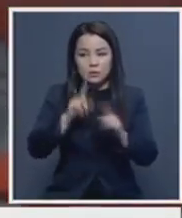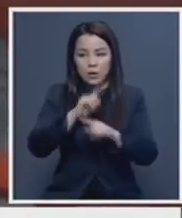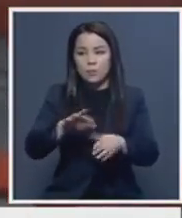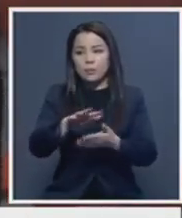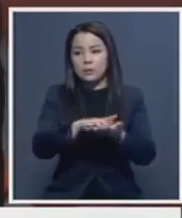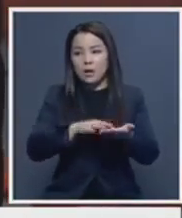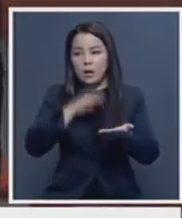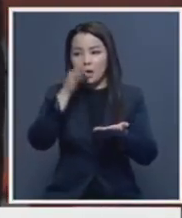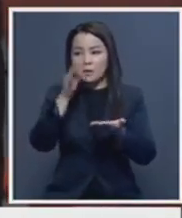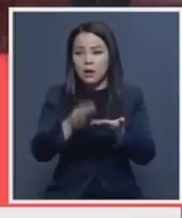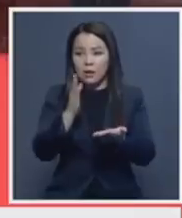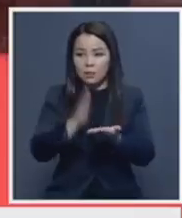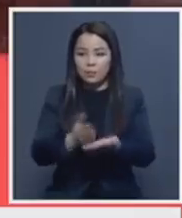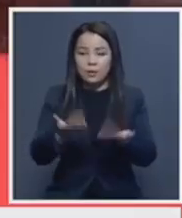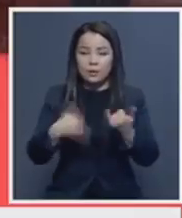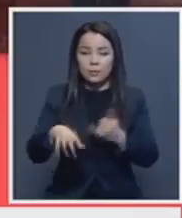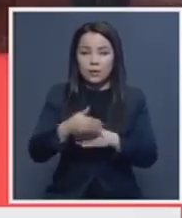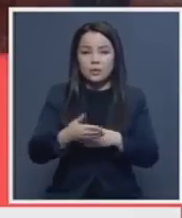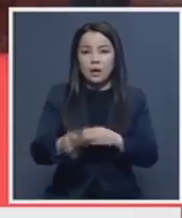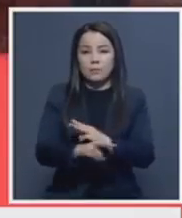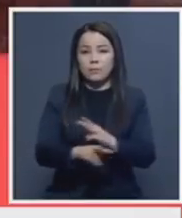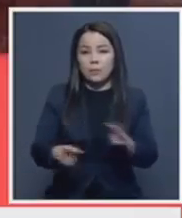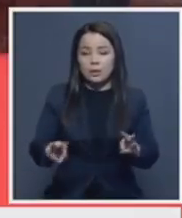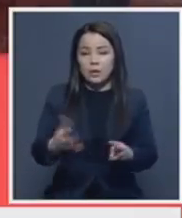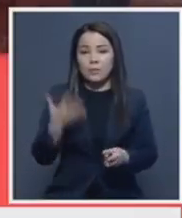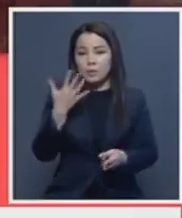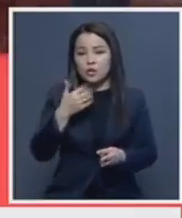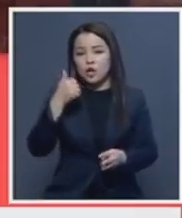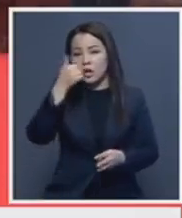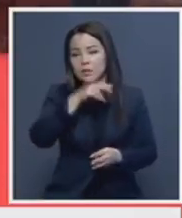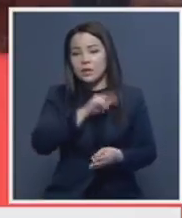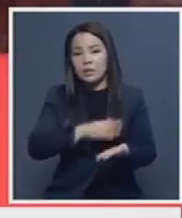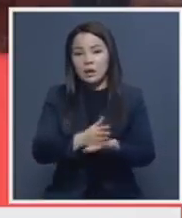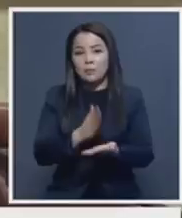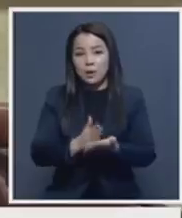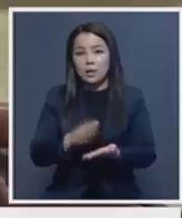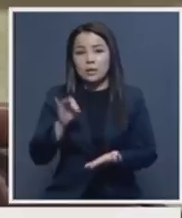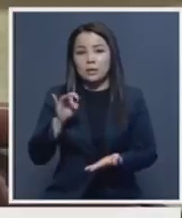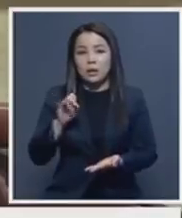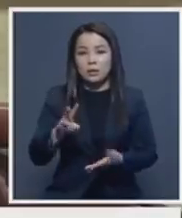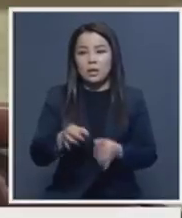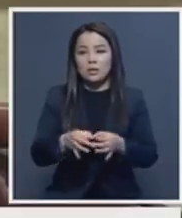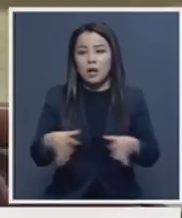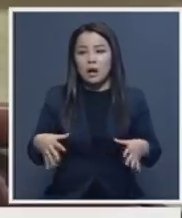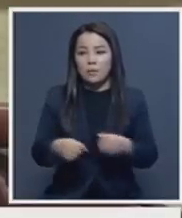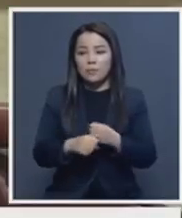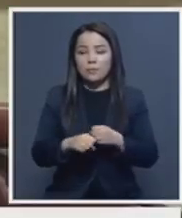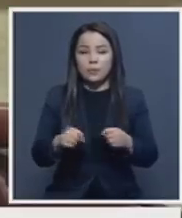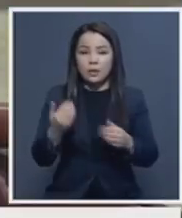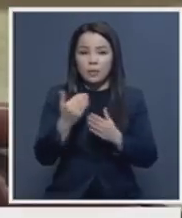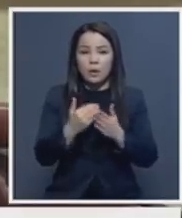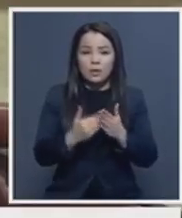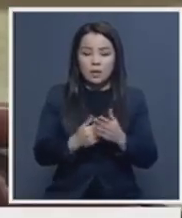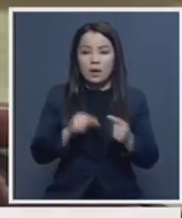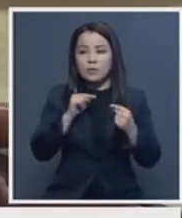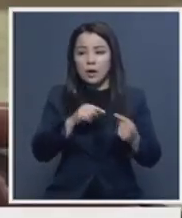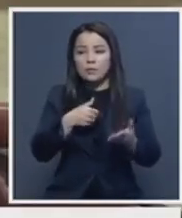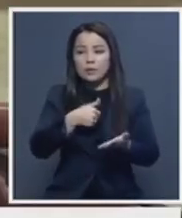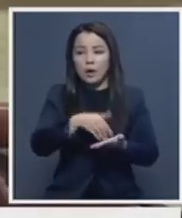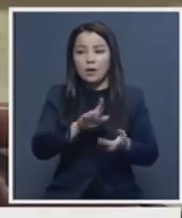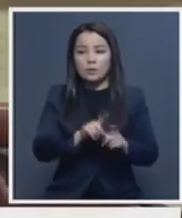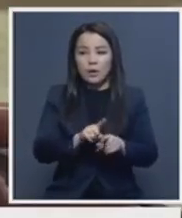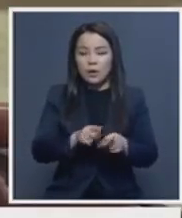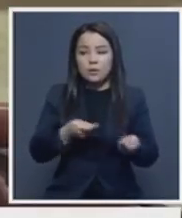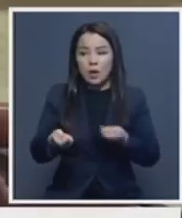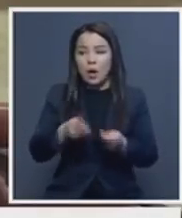алған дипломат сыртқы істер министрі болып 5 жылдан артық қызмет етті. Ол Иранның ядролық бағдарламасын шектеу туралы келісімде маңызды